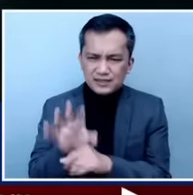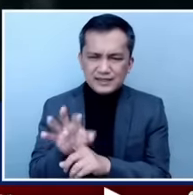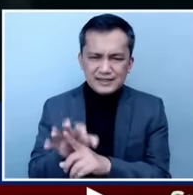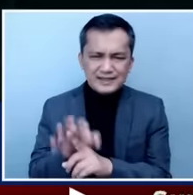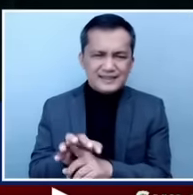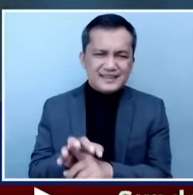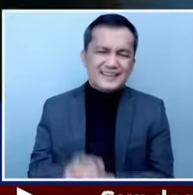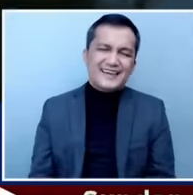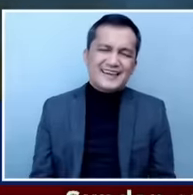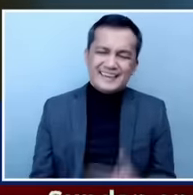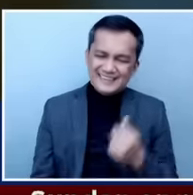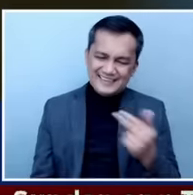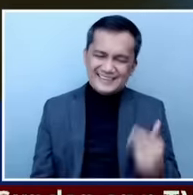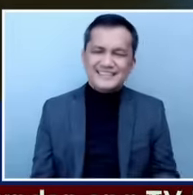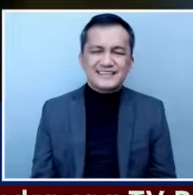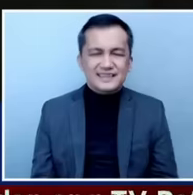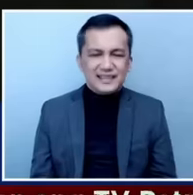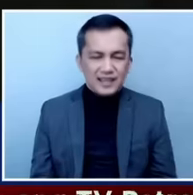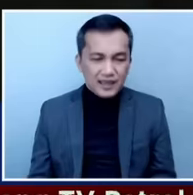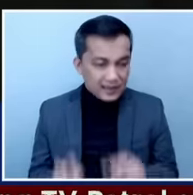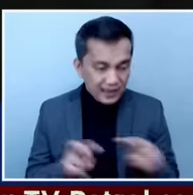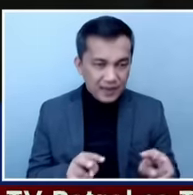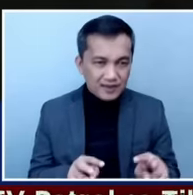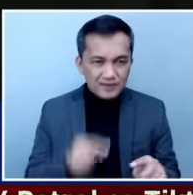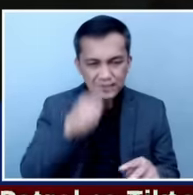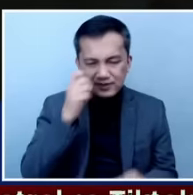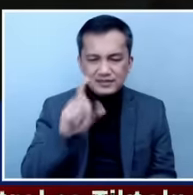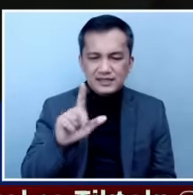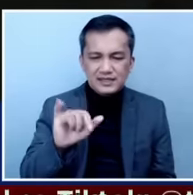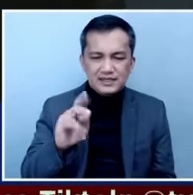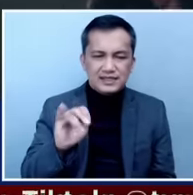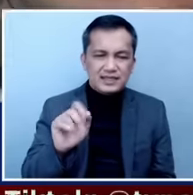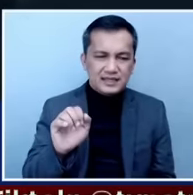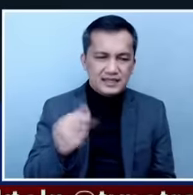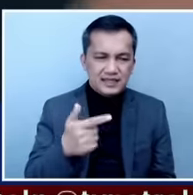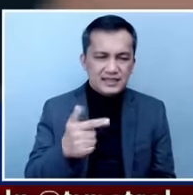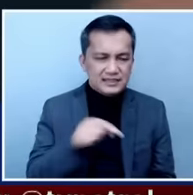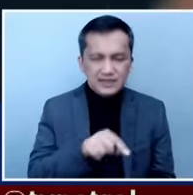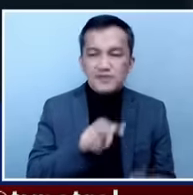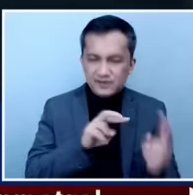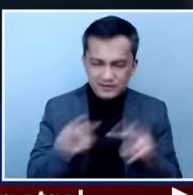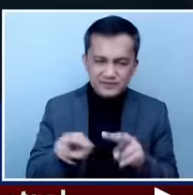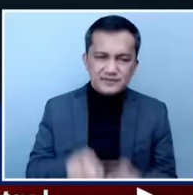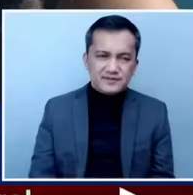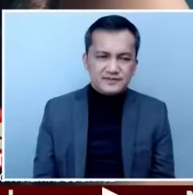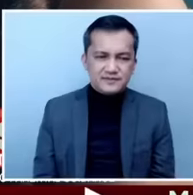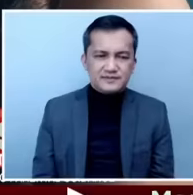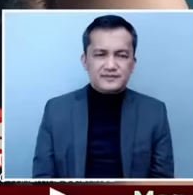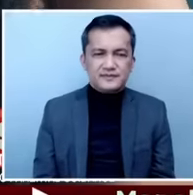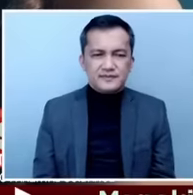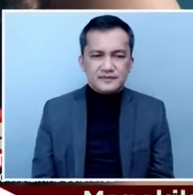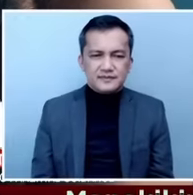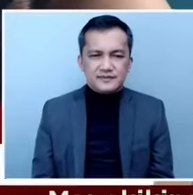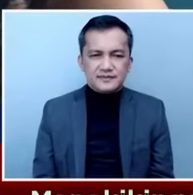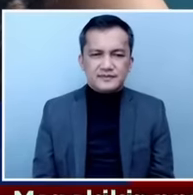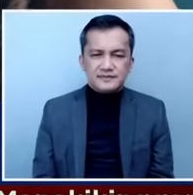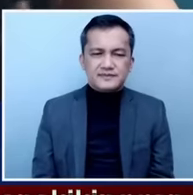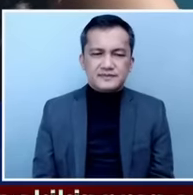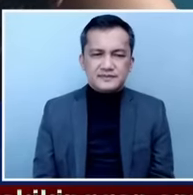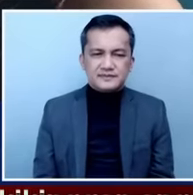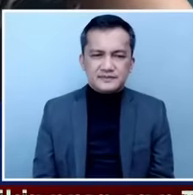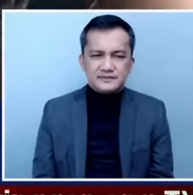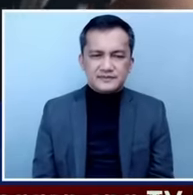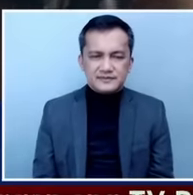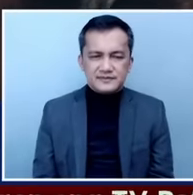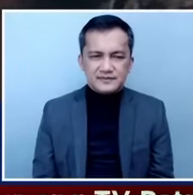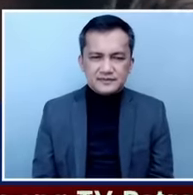Twitter? And then nung nakita niya, it was because of Linlang. Ayun, pinanood na rin niya. Kadiri ka. Mas kadiri